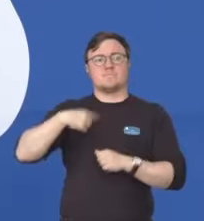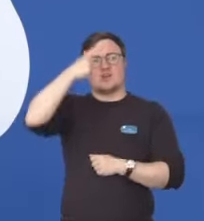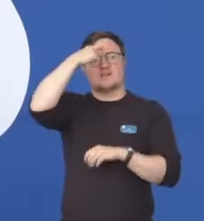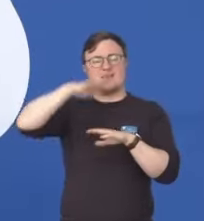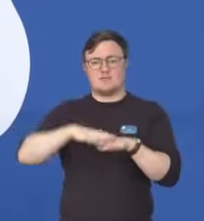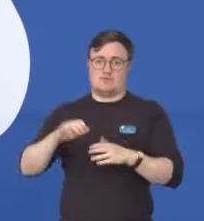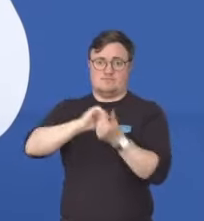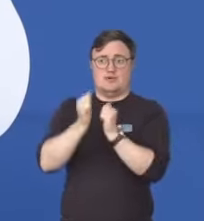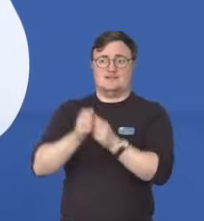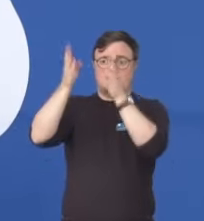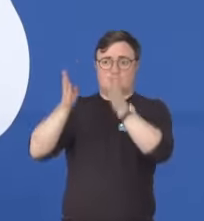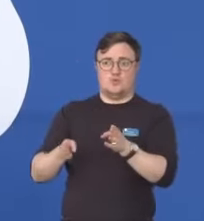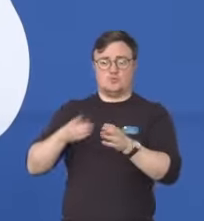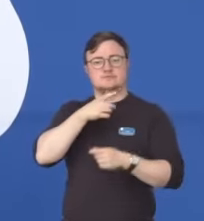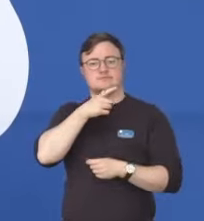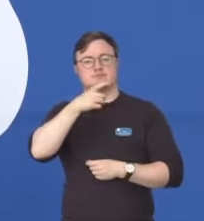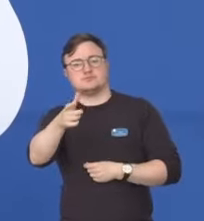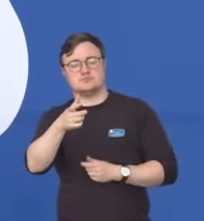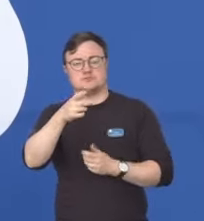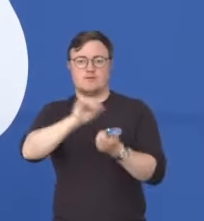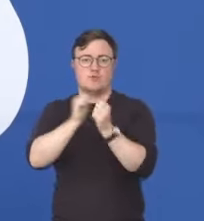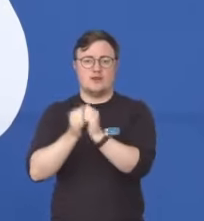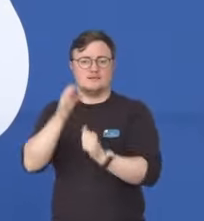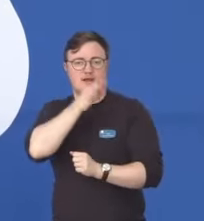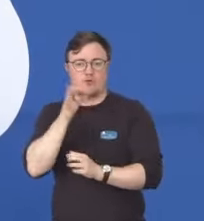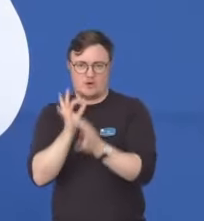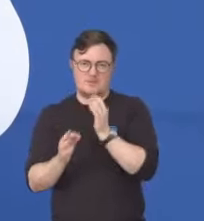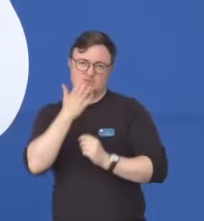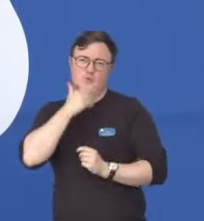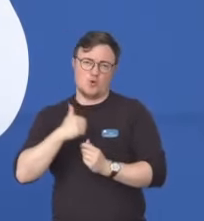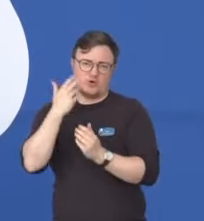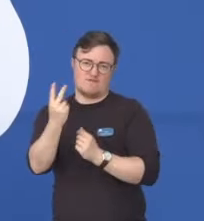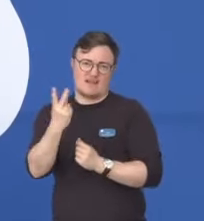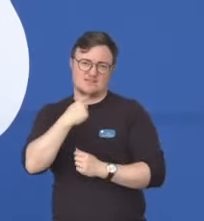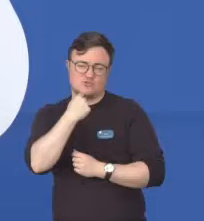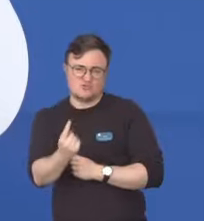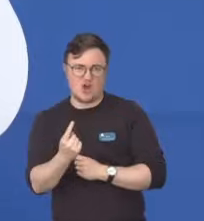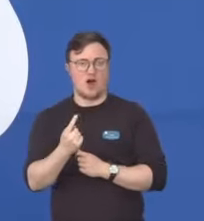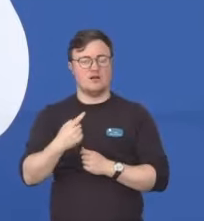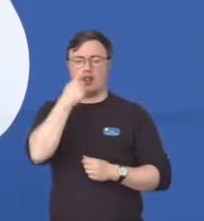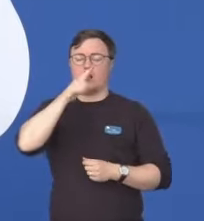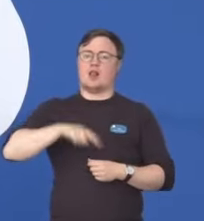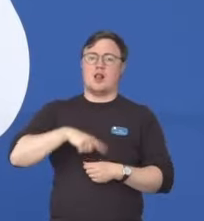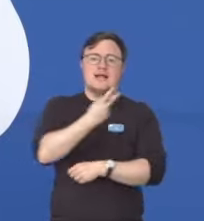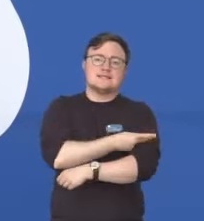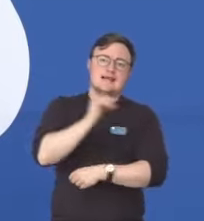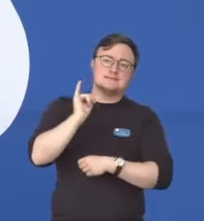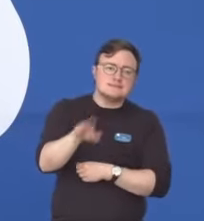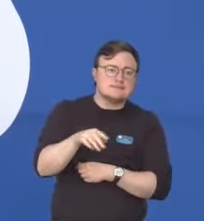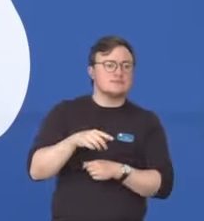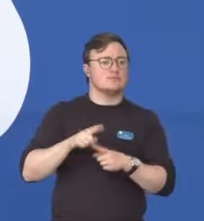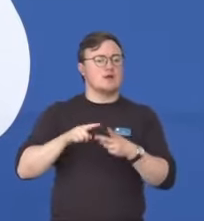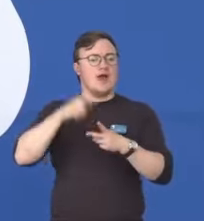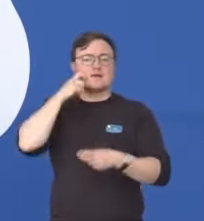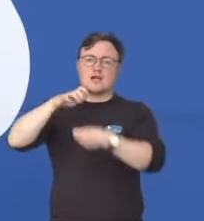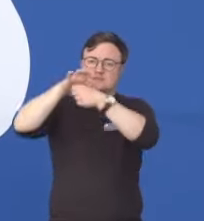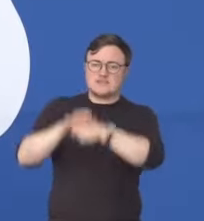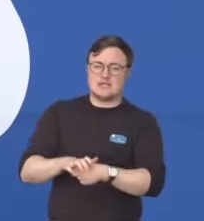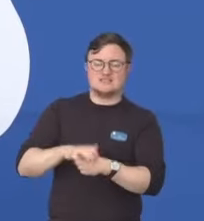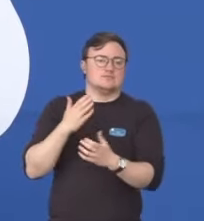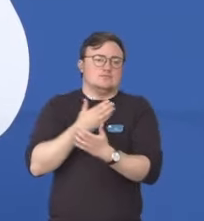som yttrar sig om politiska frågor, precis som Ung Vänster sa, så blir man utsatt för sexism och rasism på en, liksom en skala som är